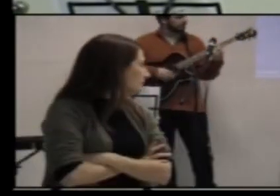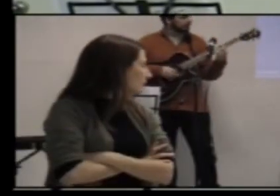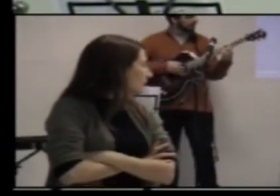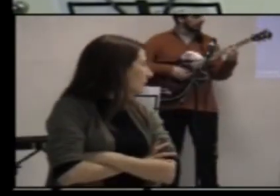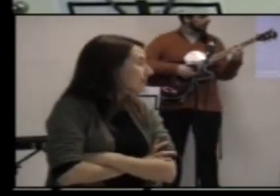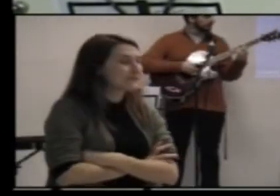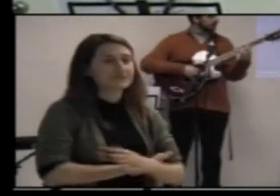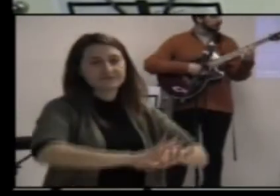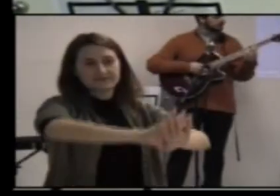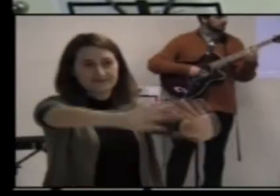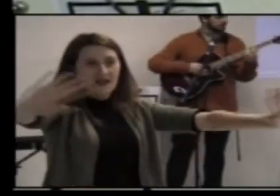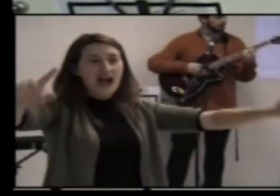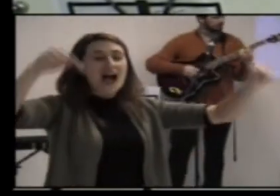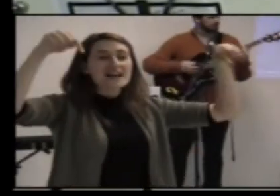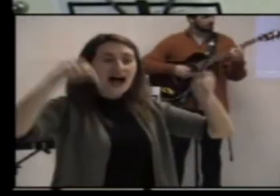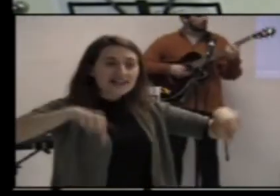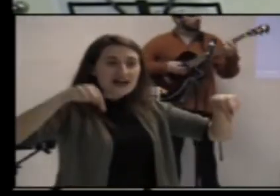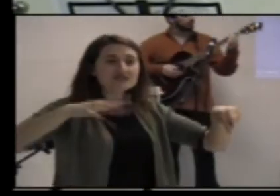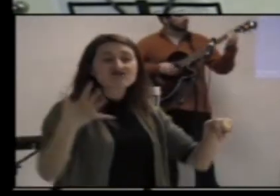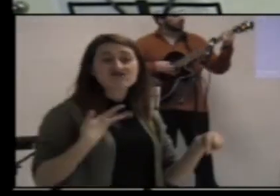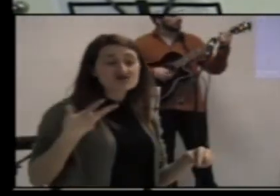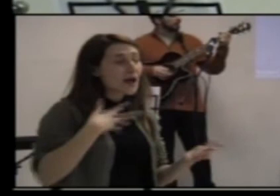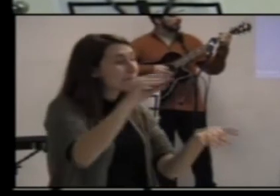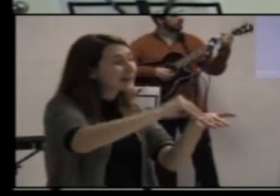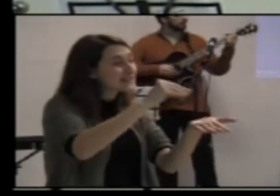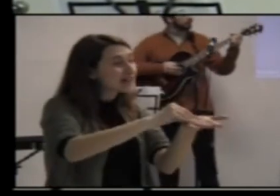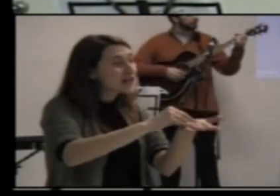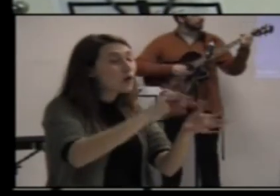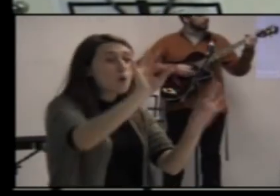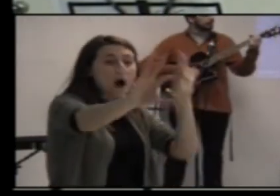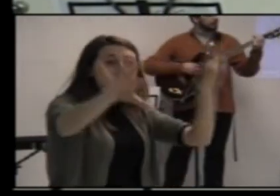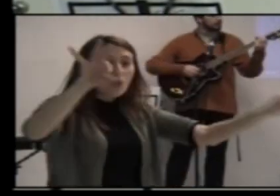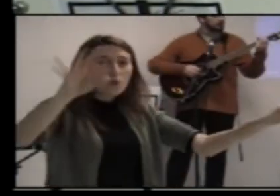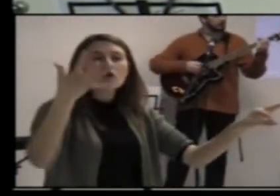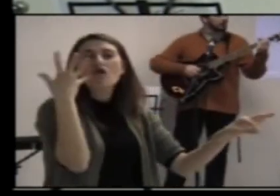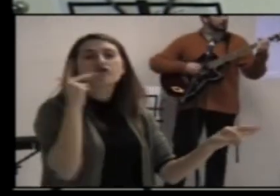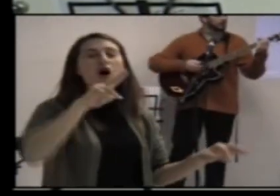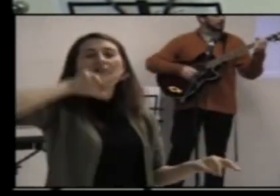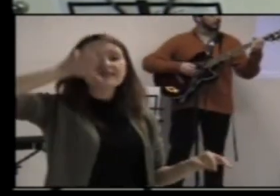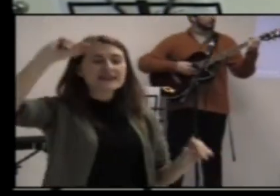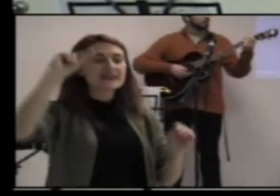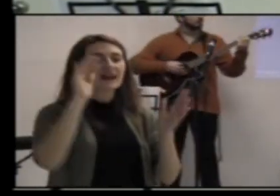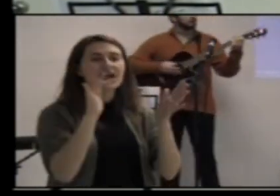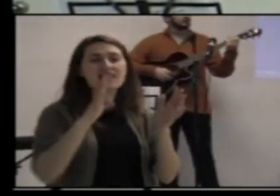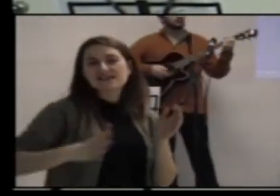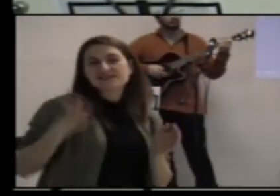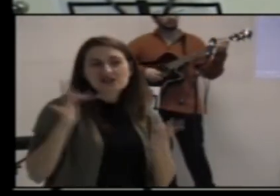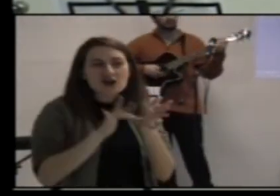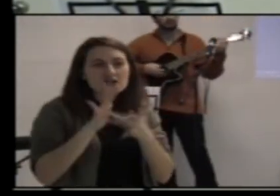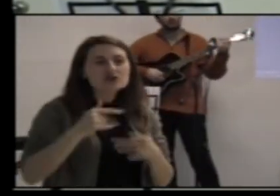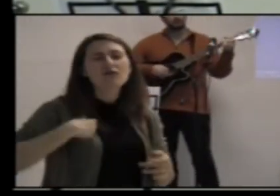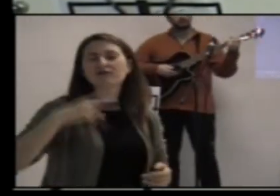Se c'è qualcuno che ancora non ha detto: Signore Gesù, io riconosco di